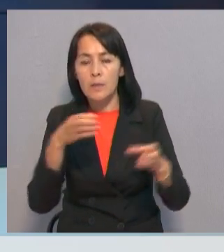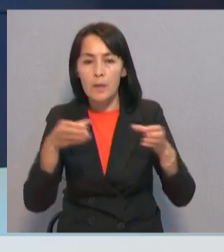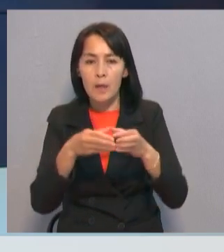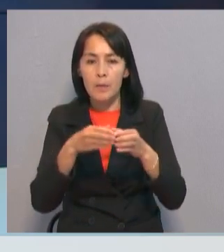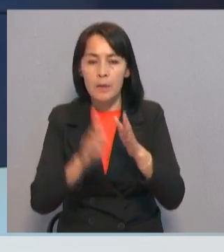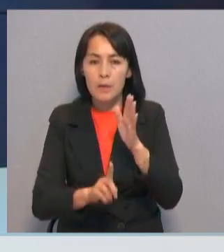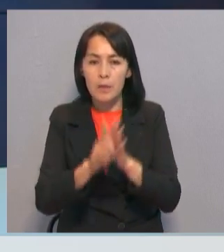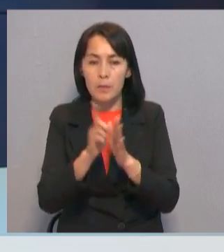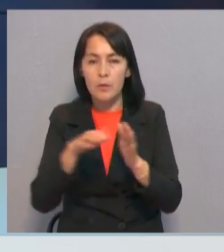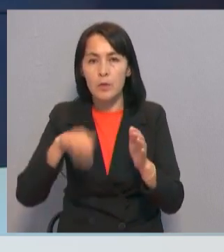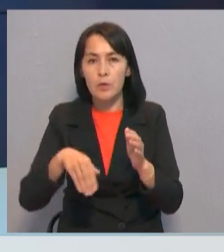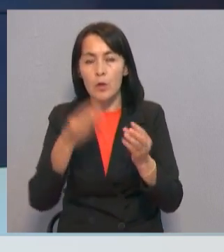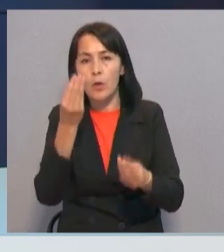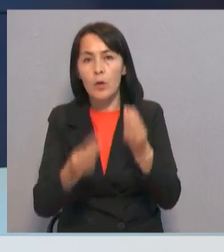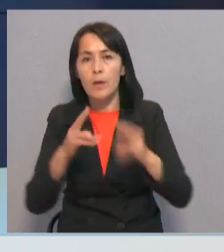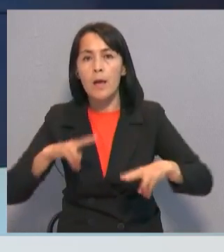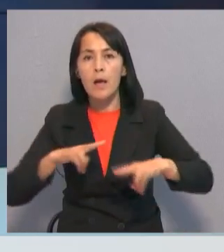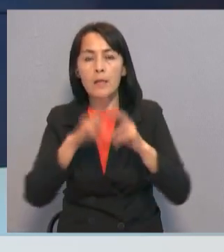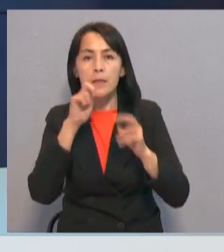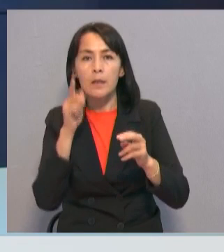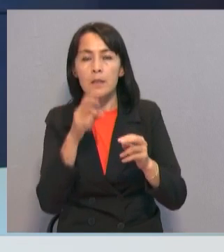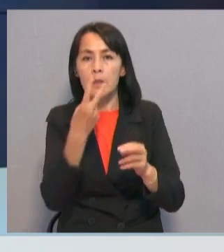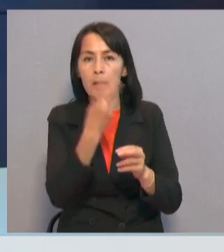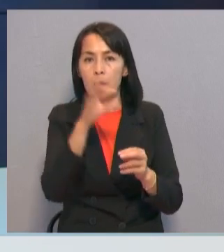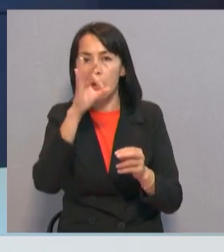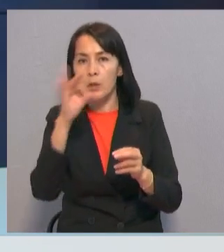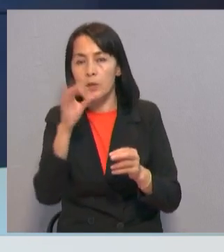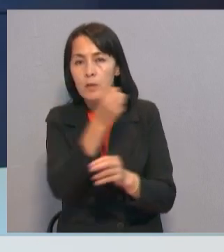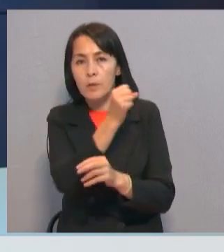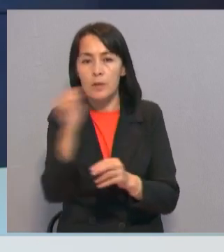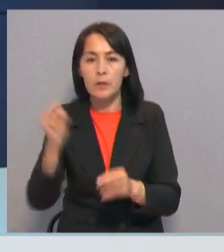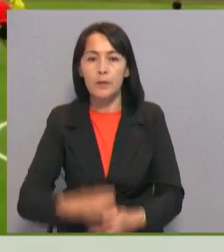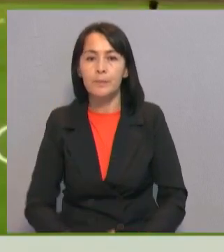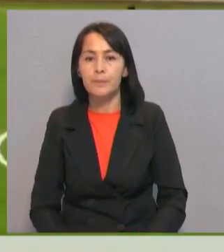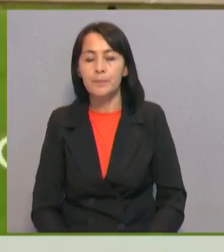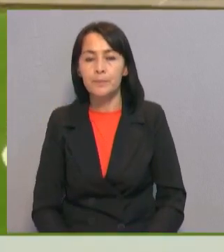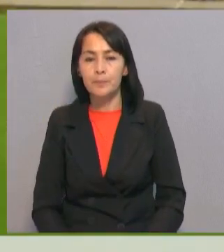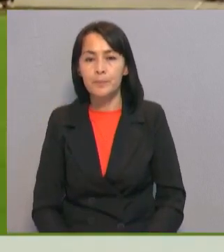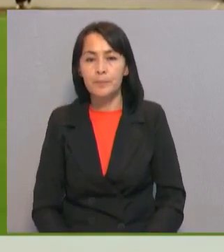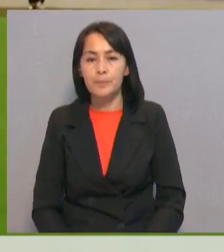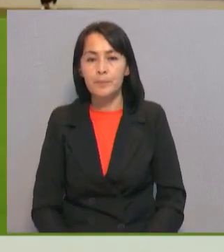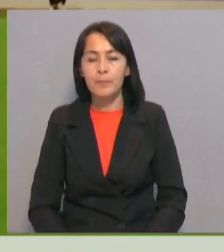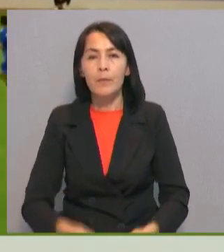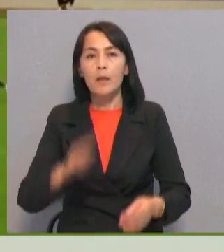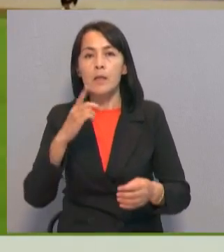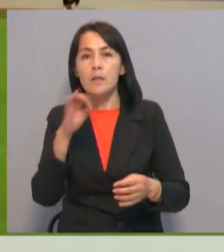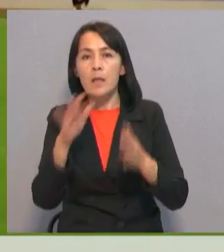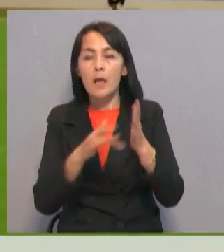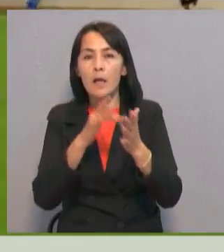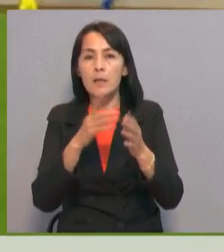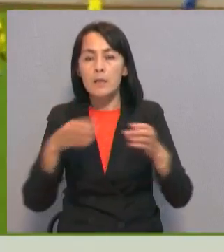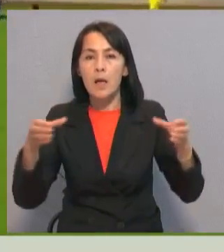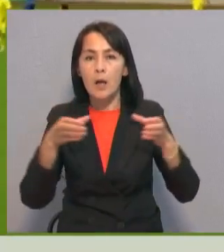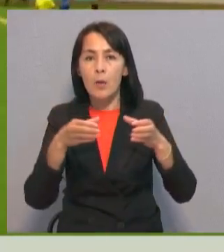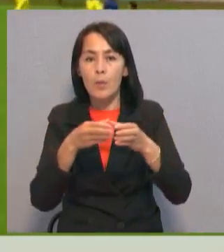бастап келеді. Олар соңғы турда Астана жастарын 2-0 есебімен жеңді. Ал Жетісай қаласының Жетісай